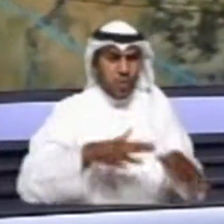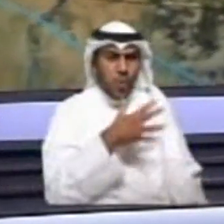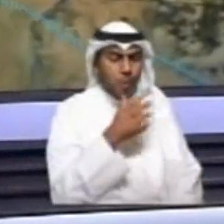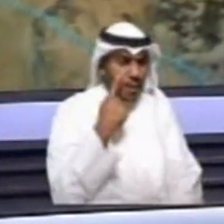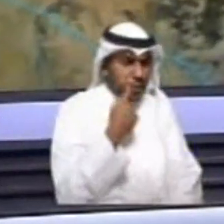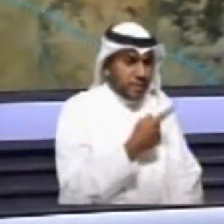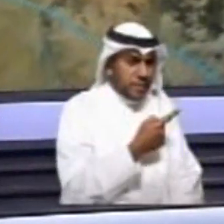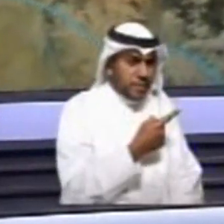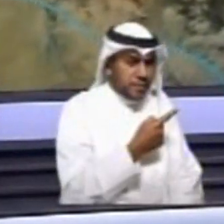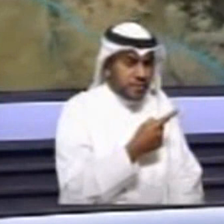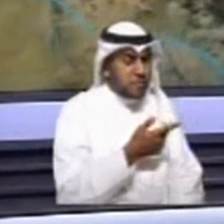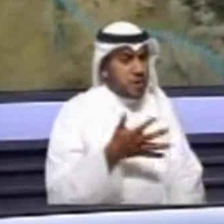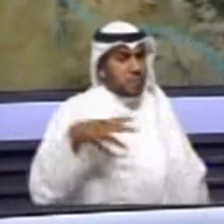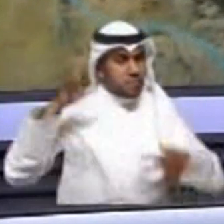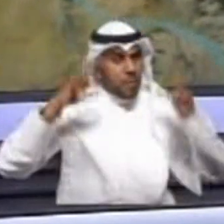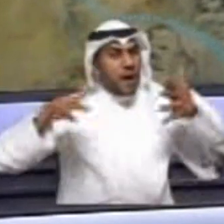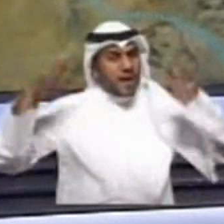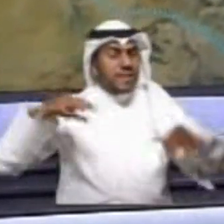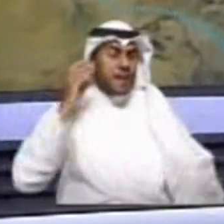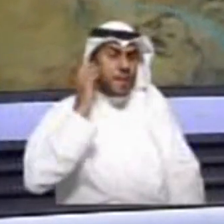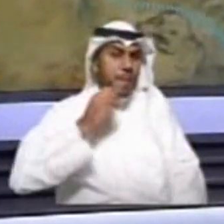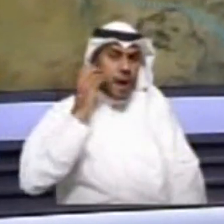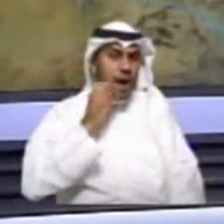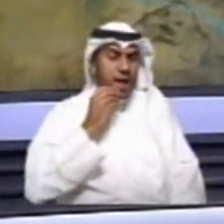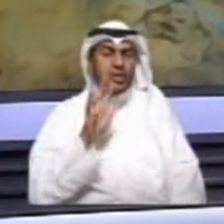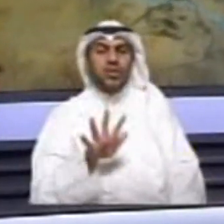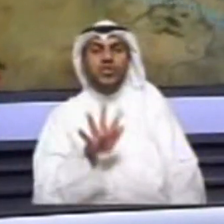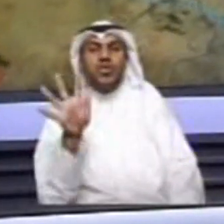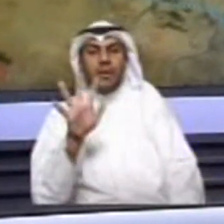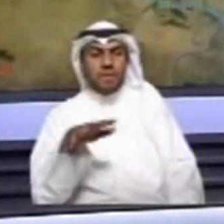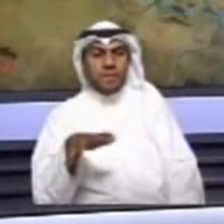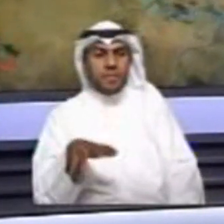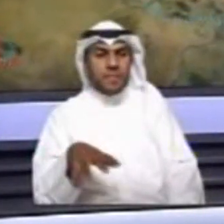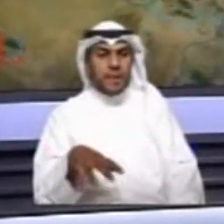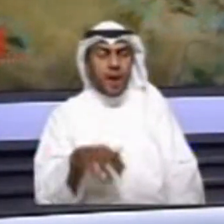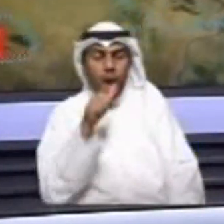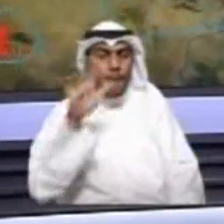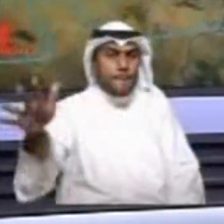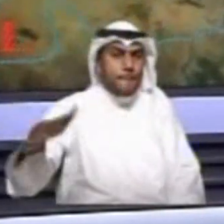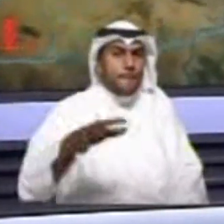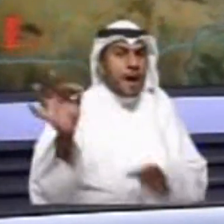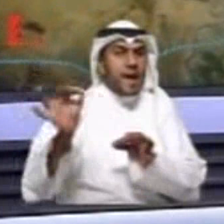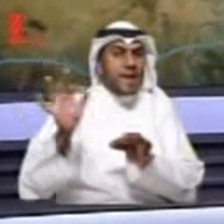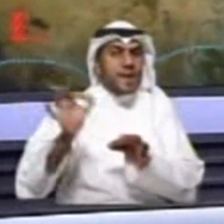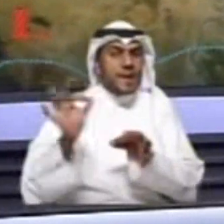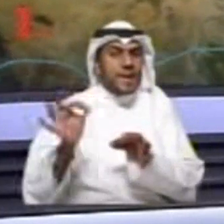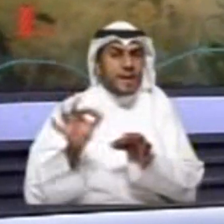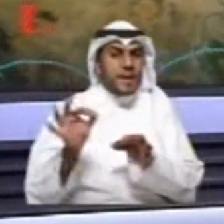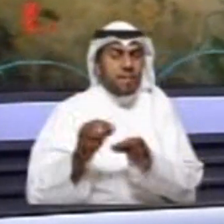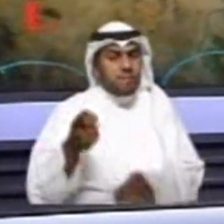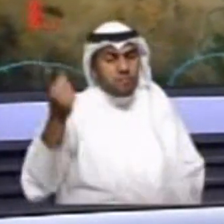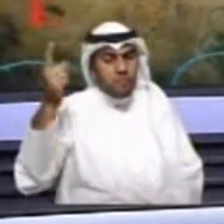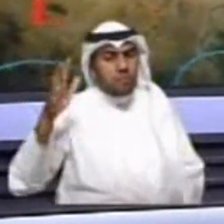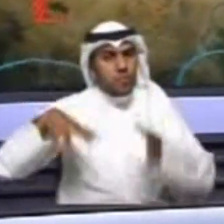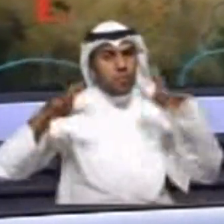السلطنة بشكل أكبر والإمارات في المنطقة الشرقية منها وكذلك المناطق الساحلية حتى تقريبا نهار الغد.